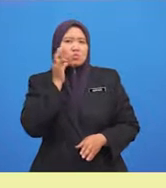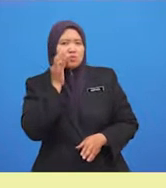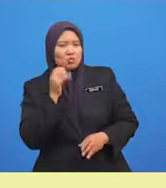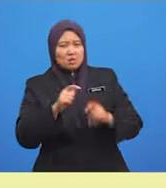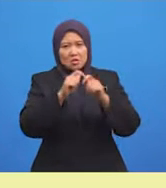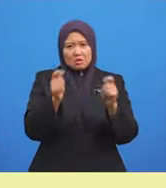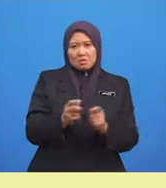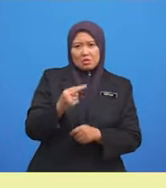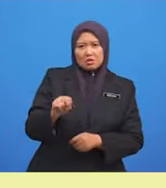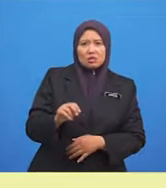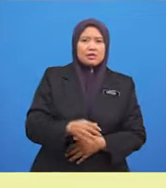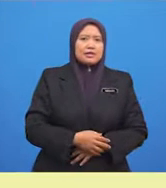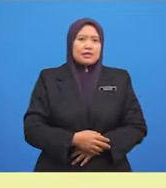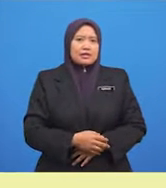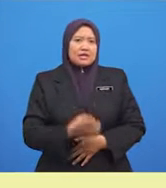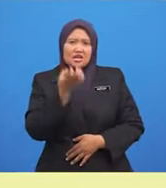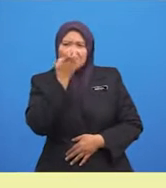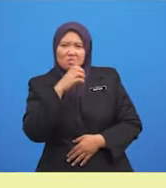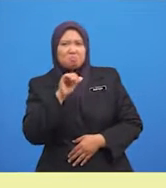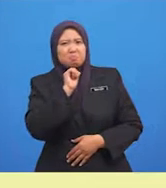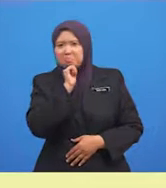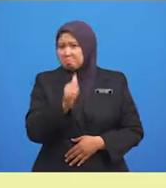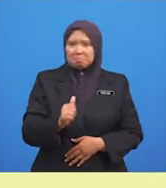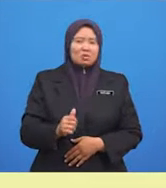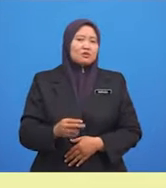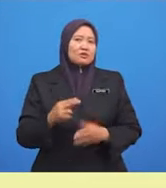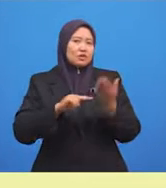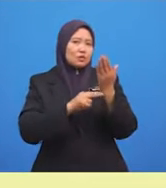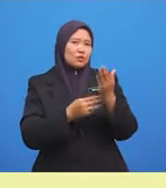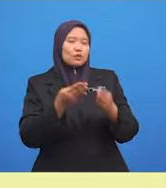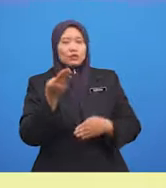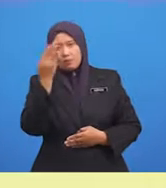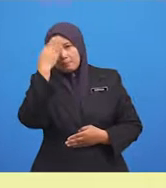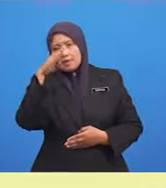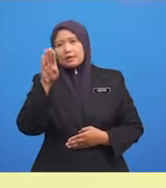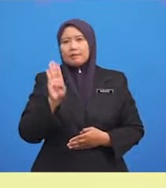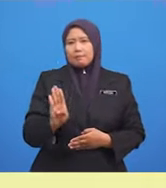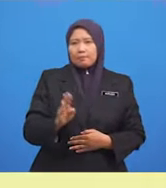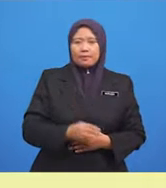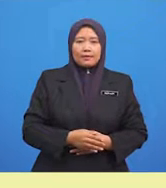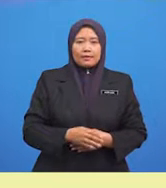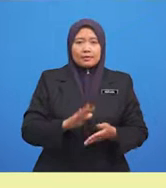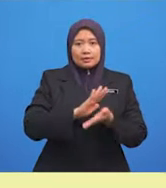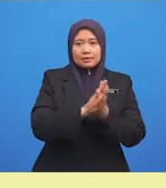B. Jadi, ia boleh ditulis seperti berikut.